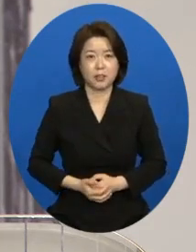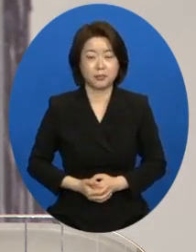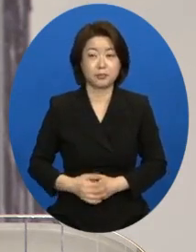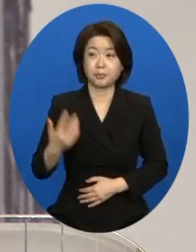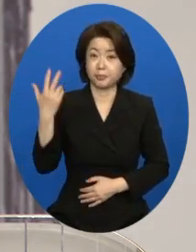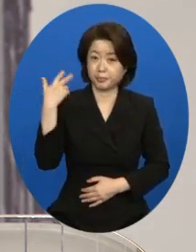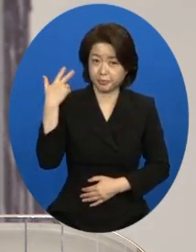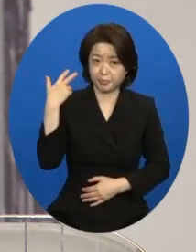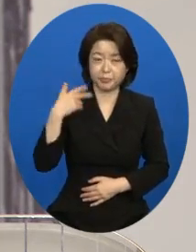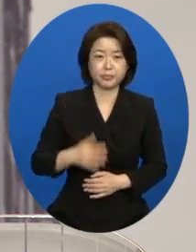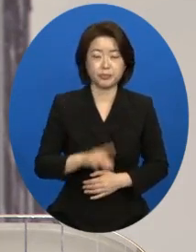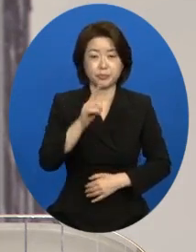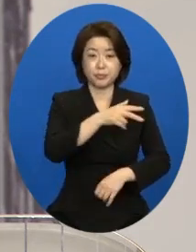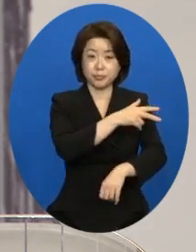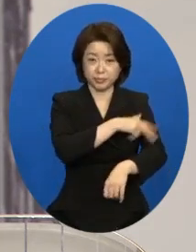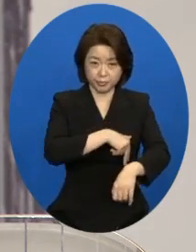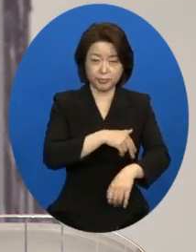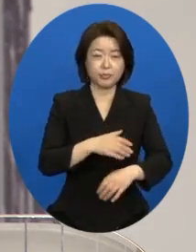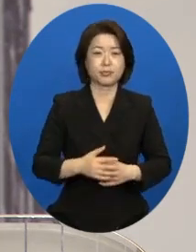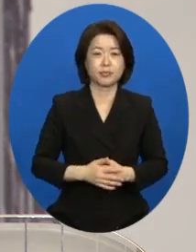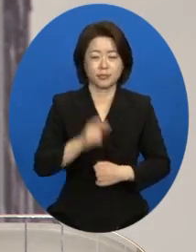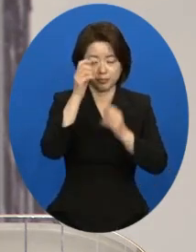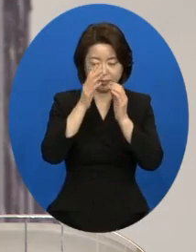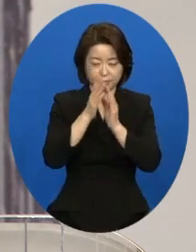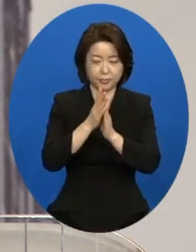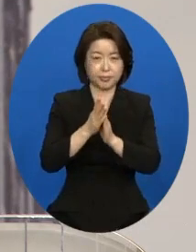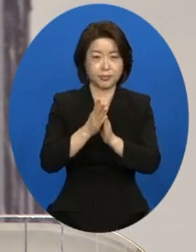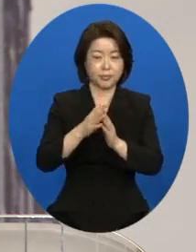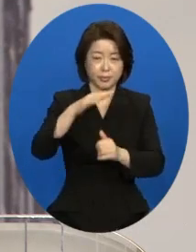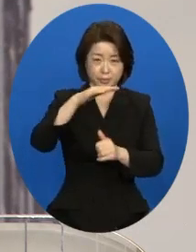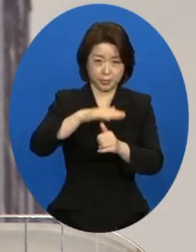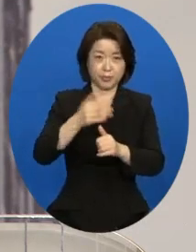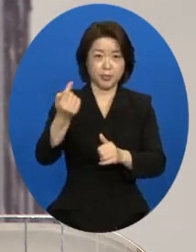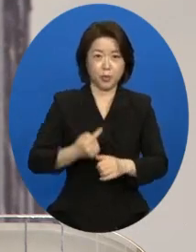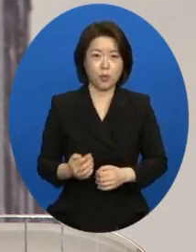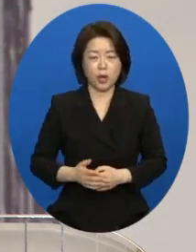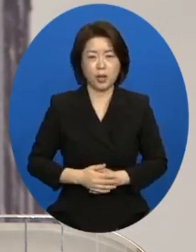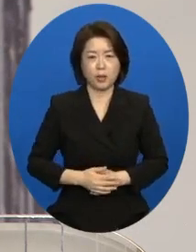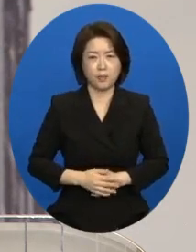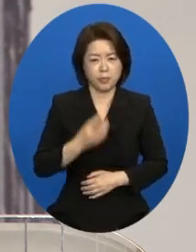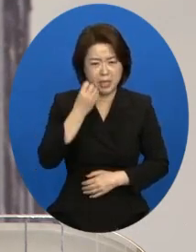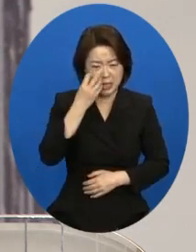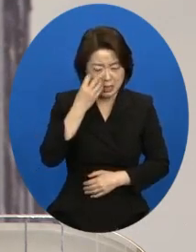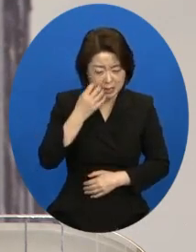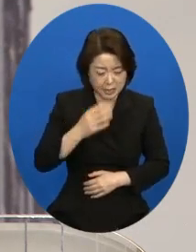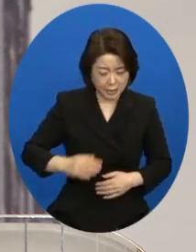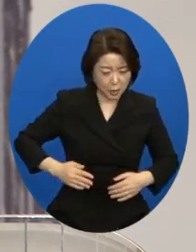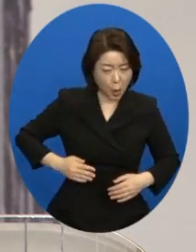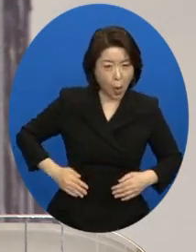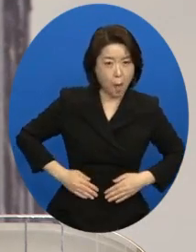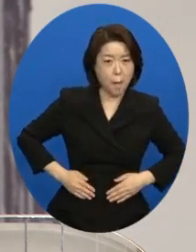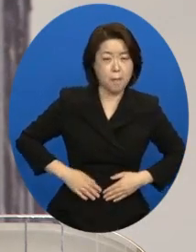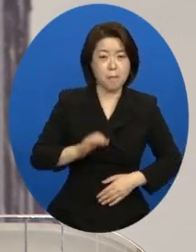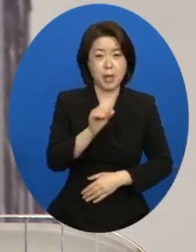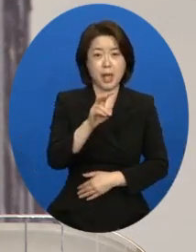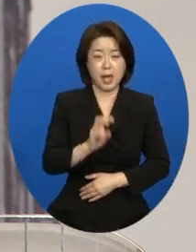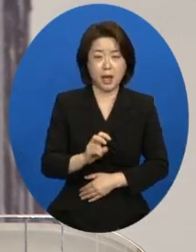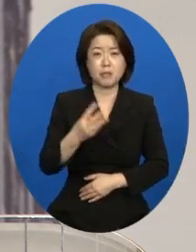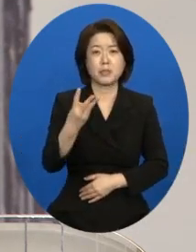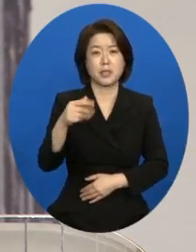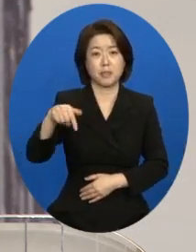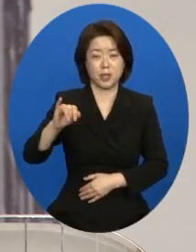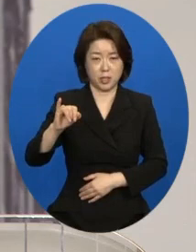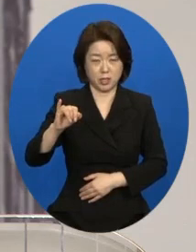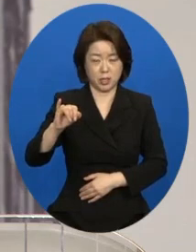지난주에 한 집사님이 기도를 받으러 오셨어요. 희귀성 폐암 3기 완치가 되었다고 한번